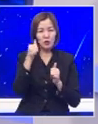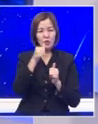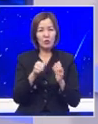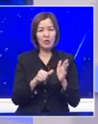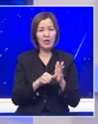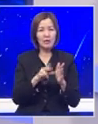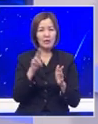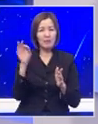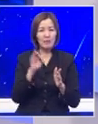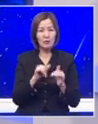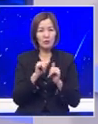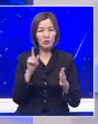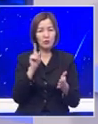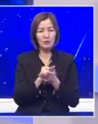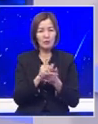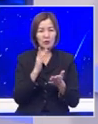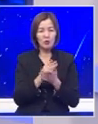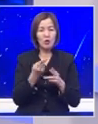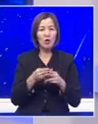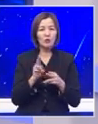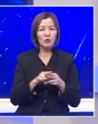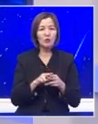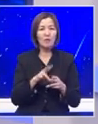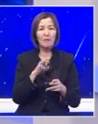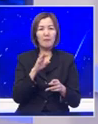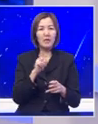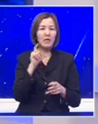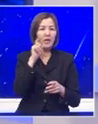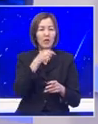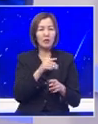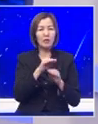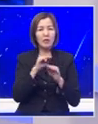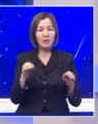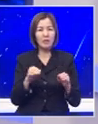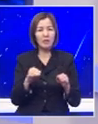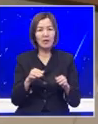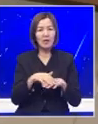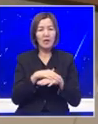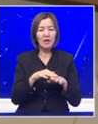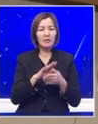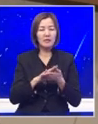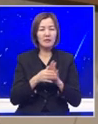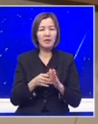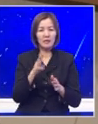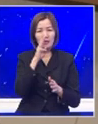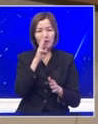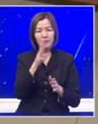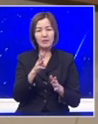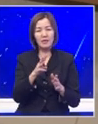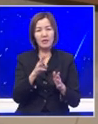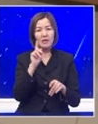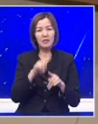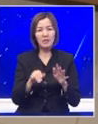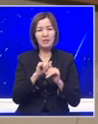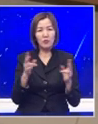кемінде 6%-ға өсіру міндеті тұр. Сондай-ақ макроэкономикалық көрсеткіштермен қатар халықтың нақты табысы да қарқынды түрде